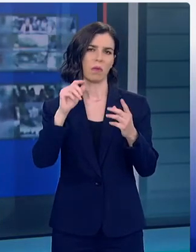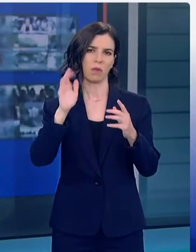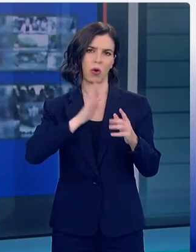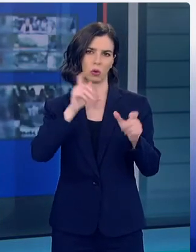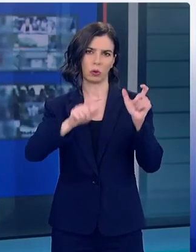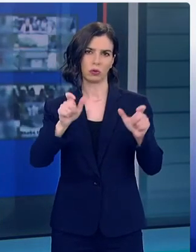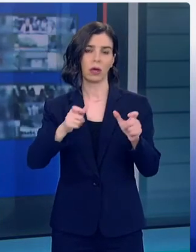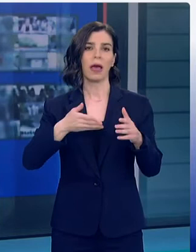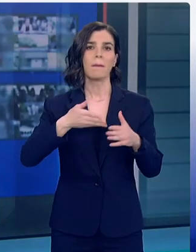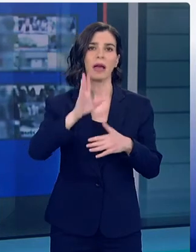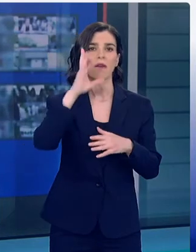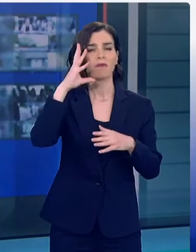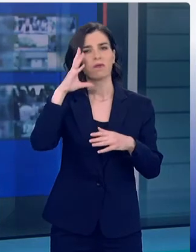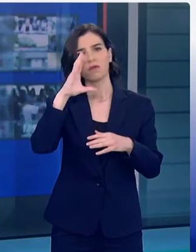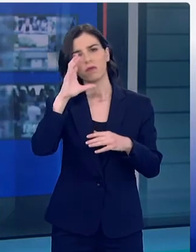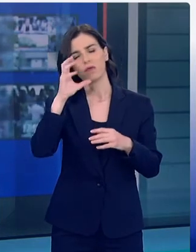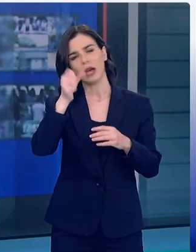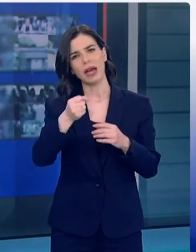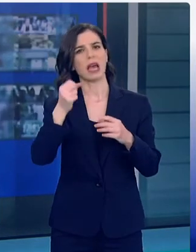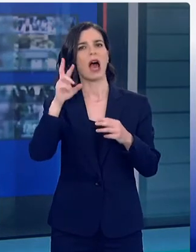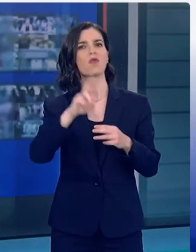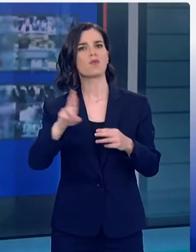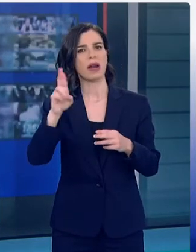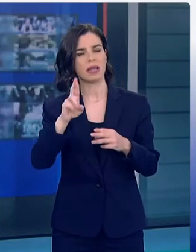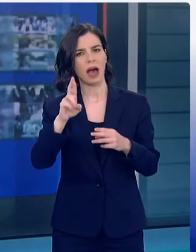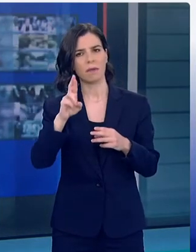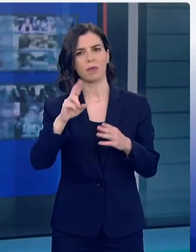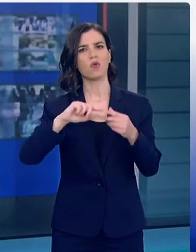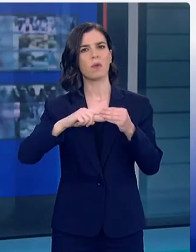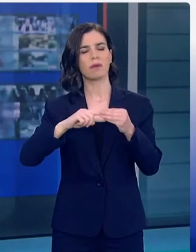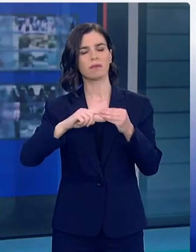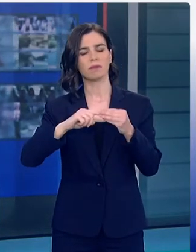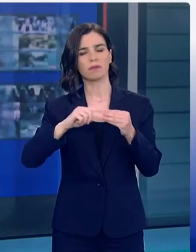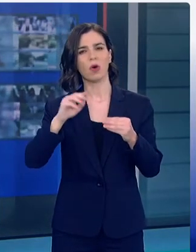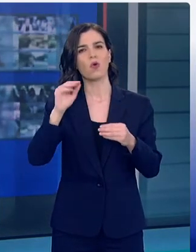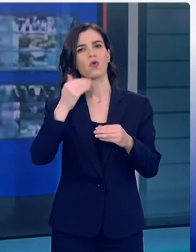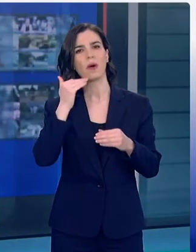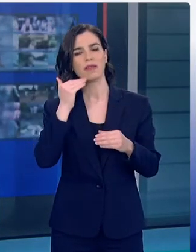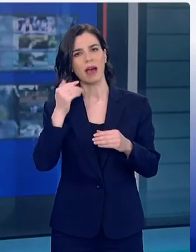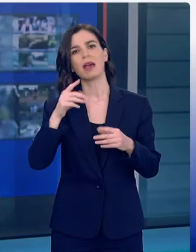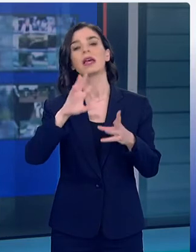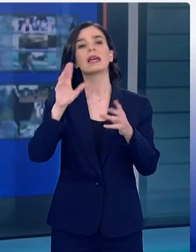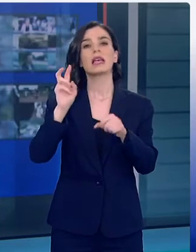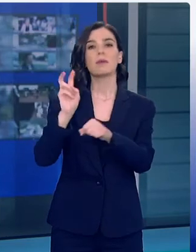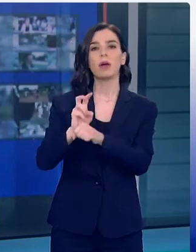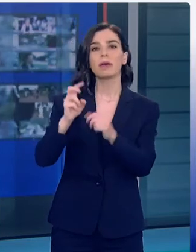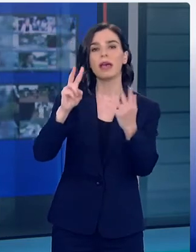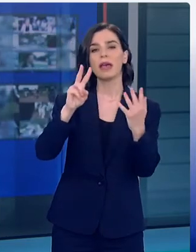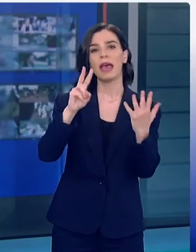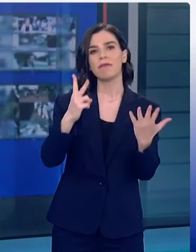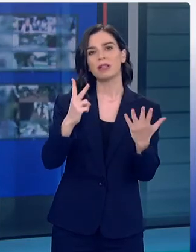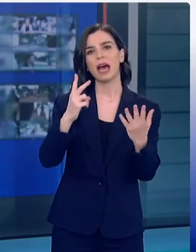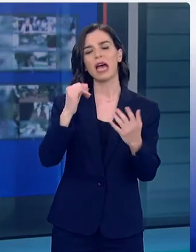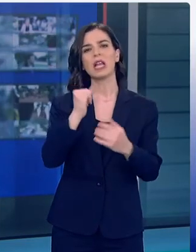διέλευσή τους από Βουλγαρία και Ρουμανία, ενώ παράλληλα ενέργειες γίνονται ώστε αύριο Τρίτη να επαναπατριστούν και οι 76 Ινδονήσιοι επιβαίνονται στο